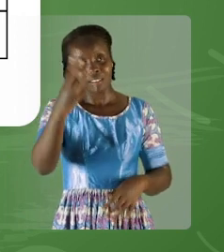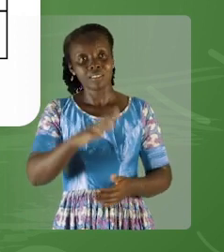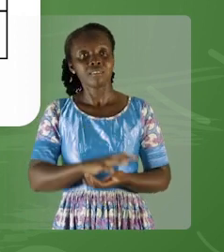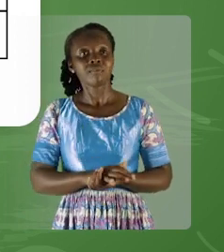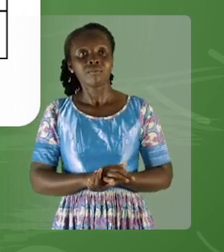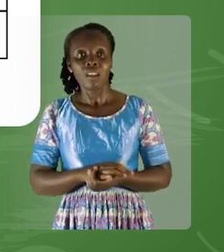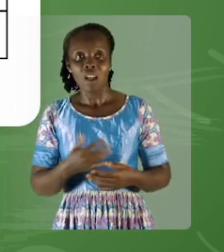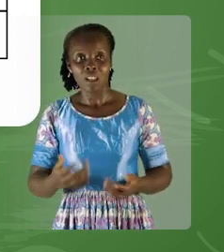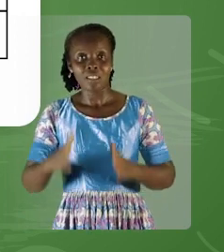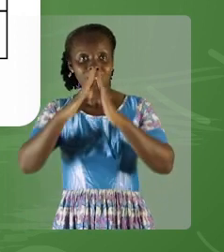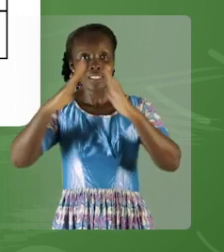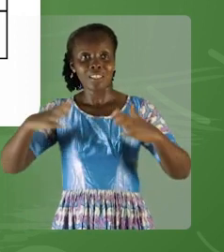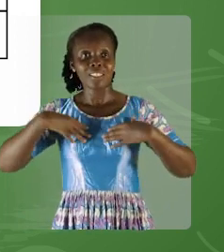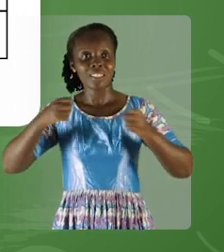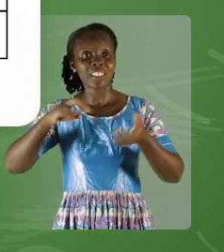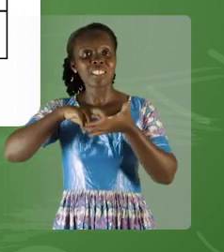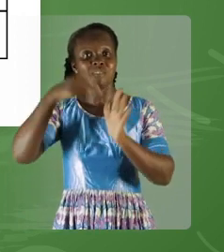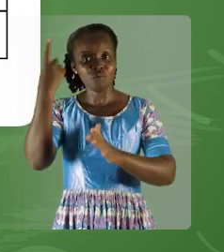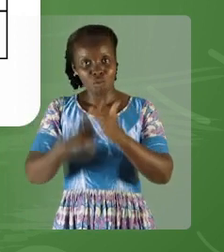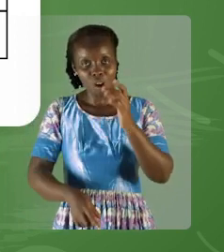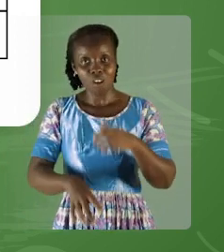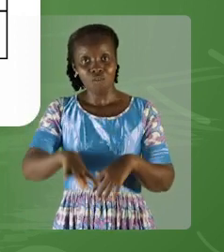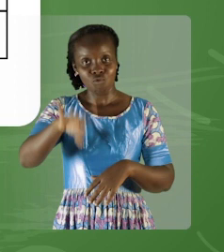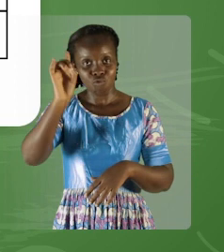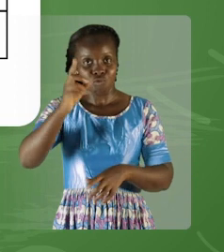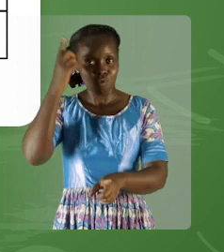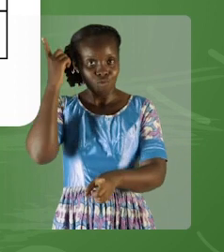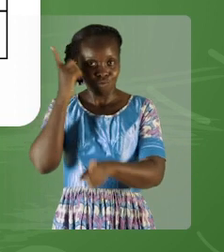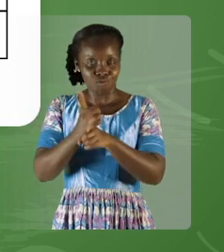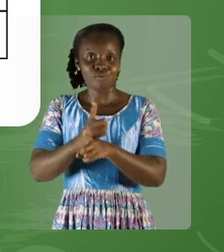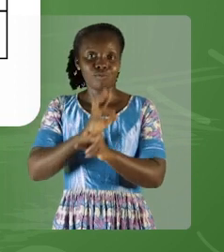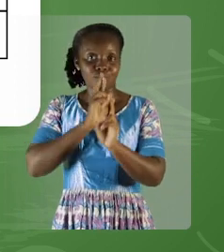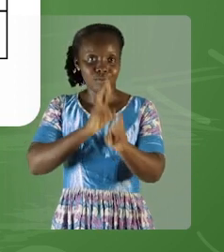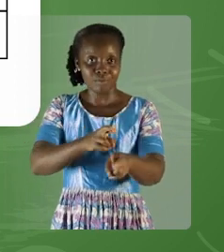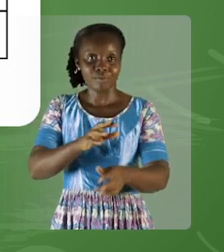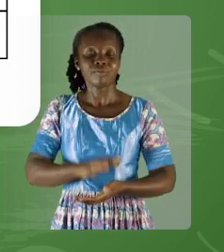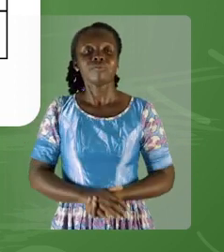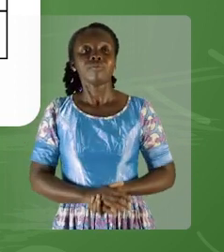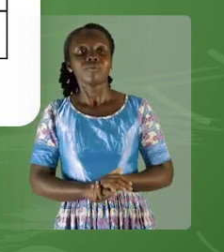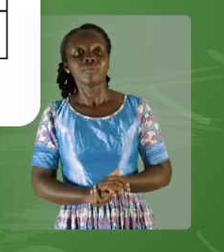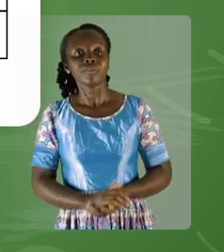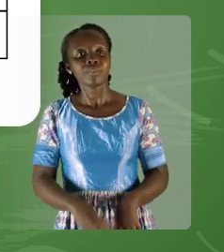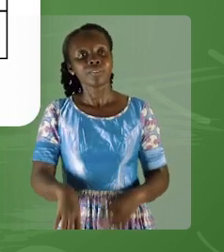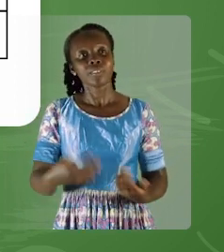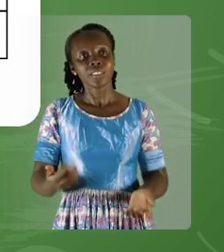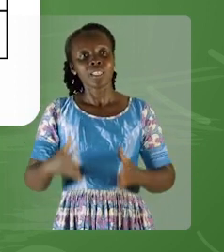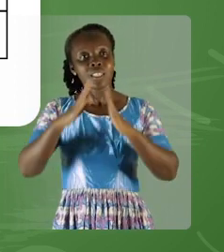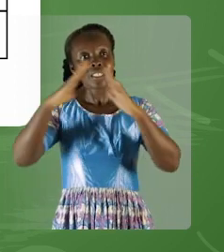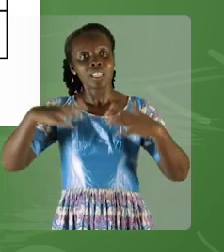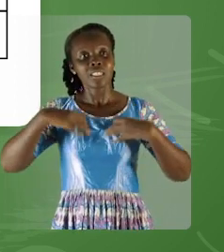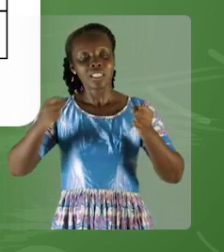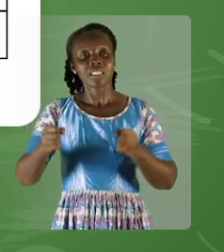Coche celle qui est juste. Le centre de santé est, petit